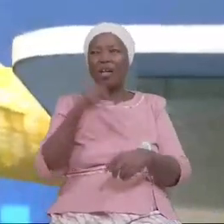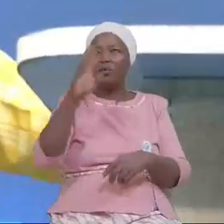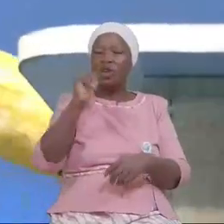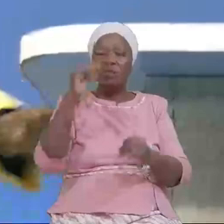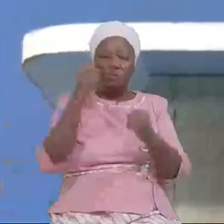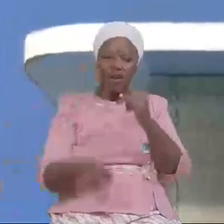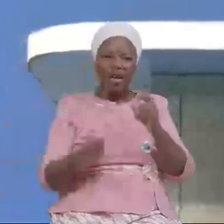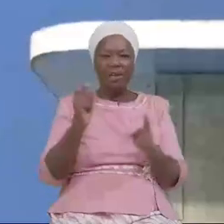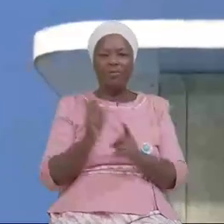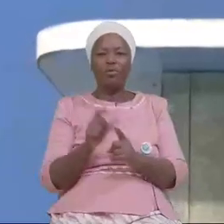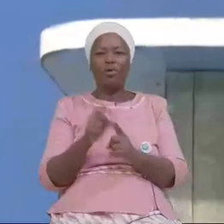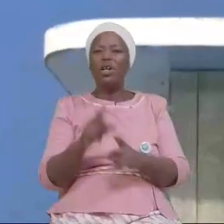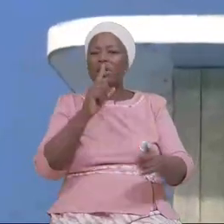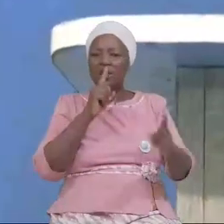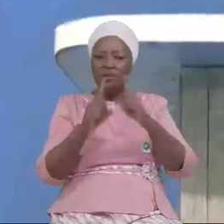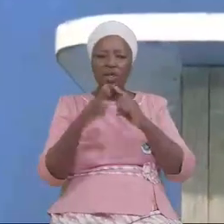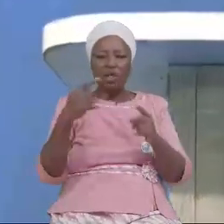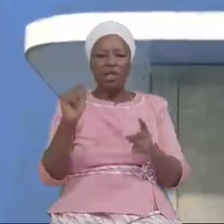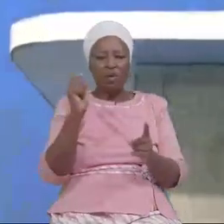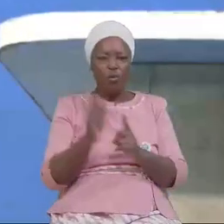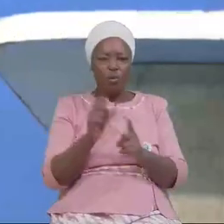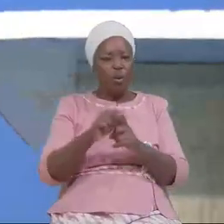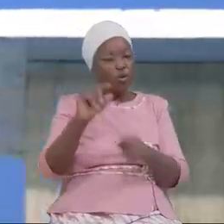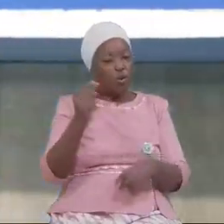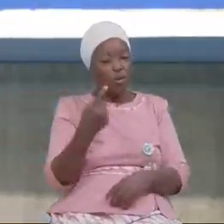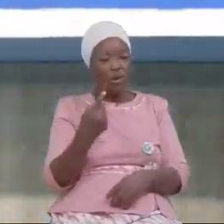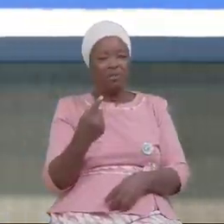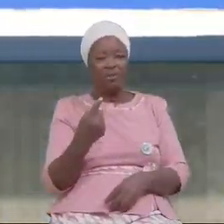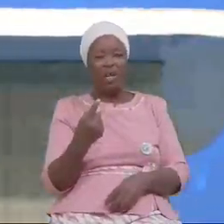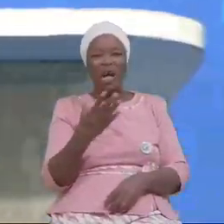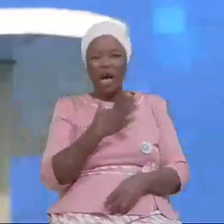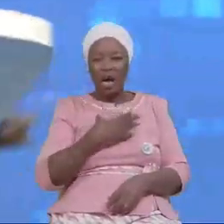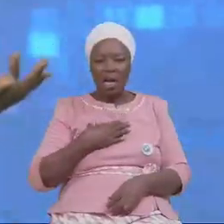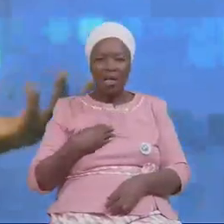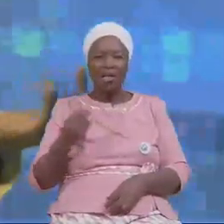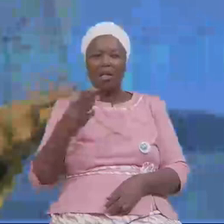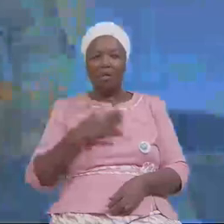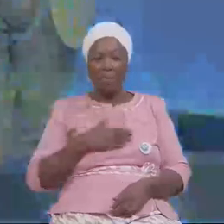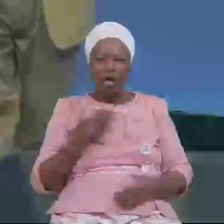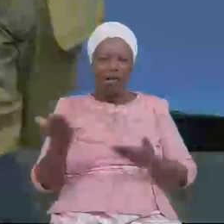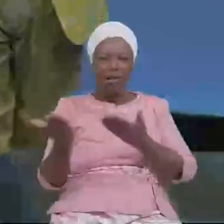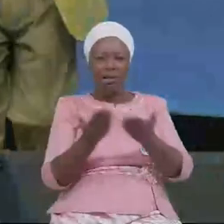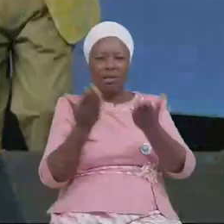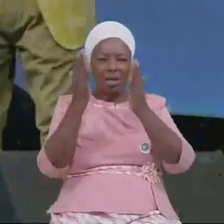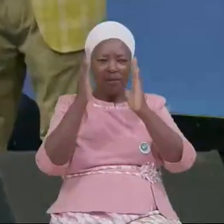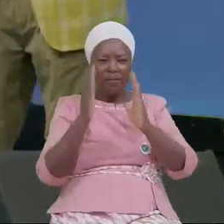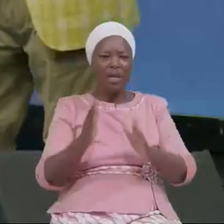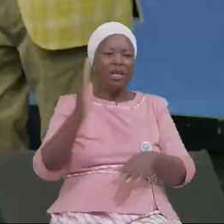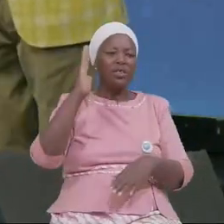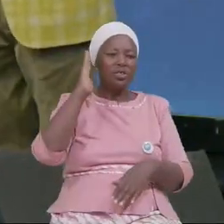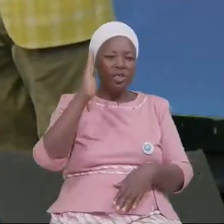finale. Dis seulement un mot et mon serviteur sera